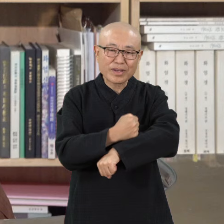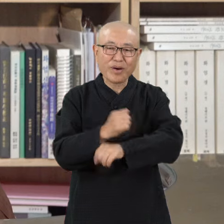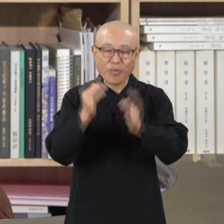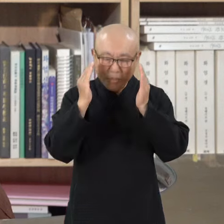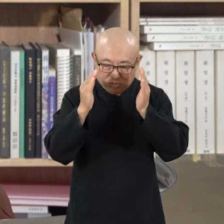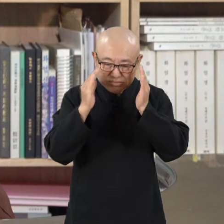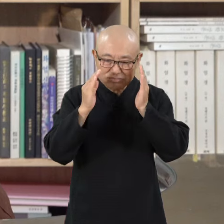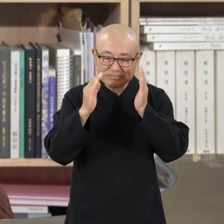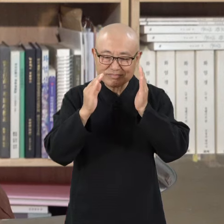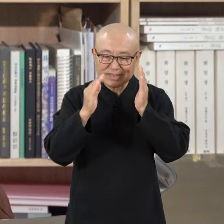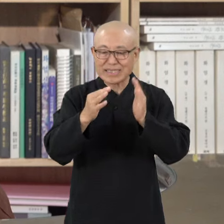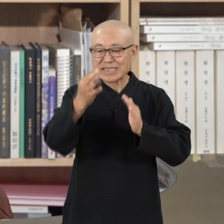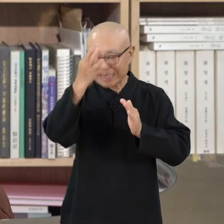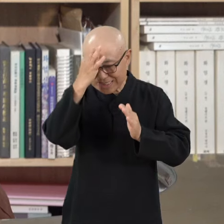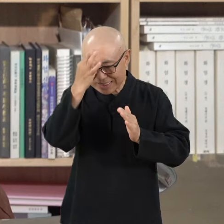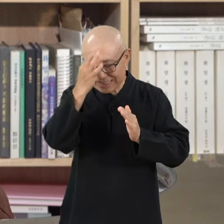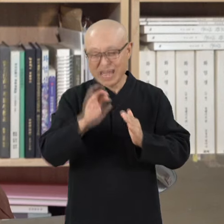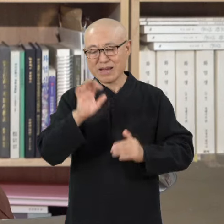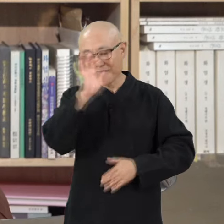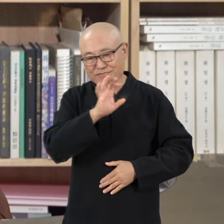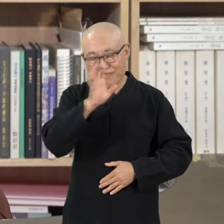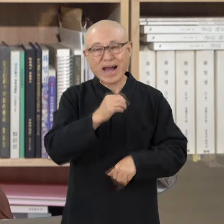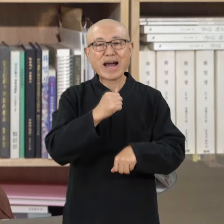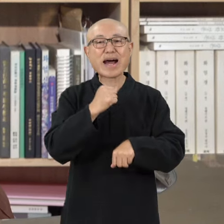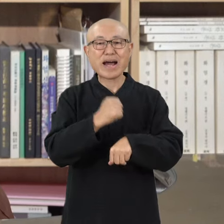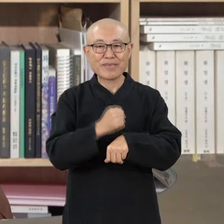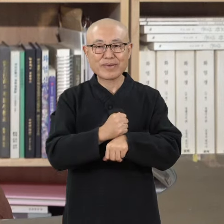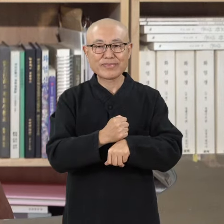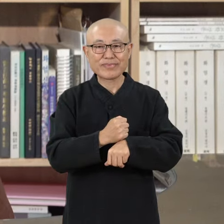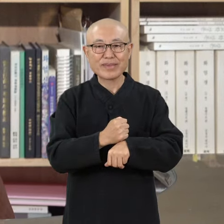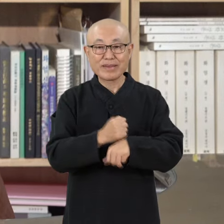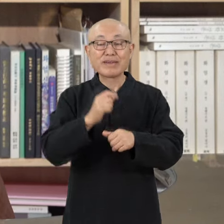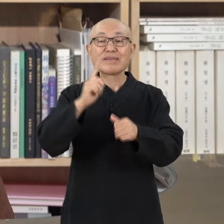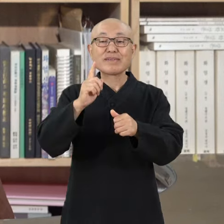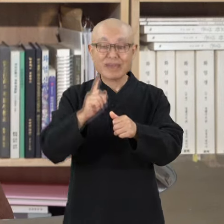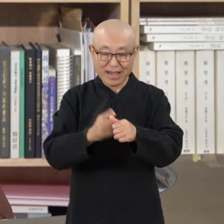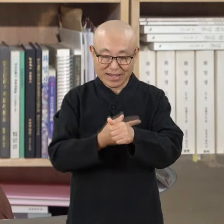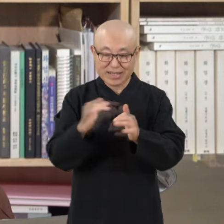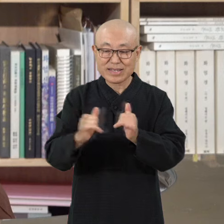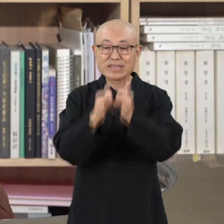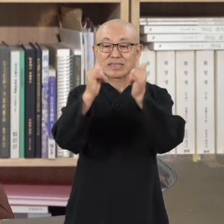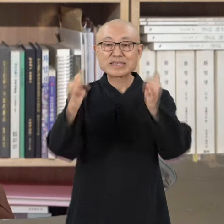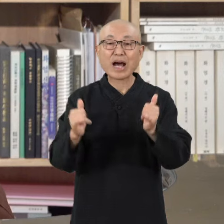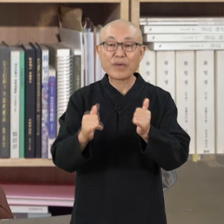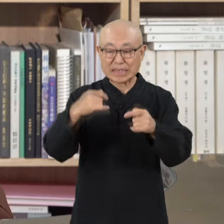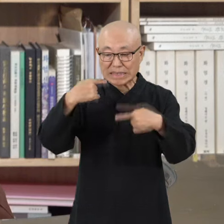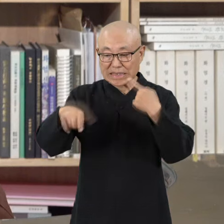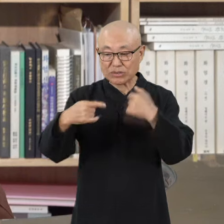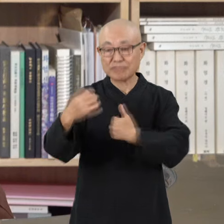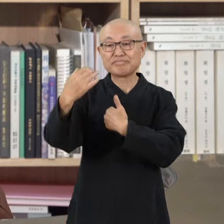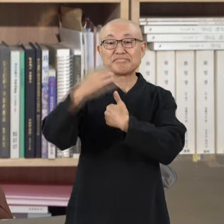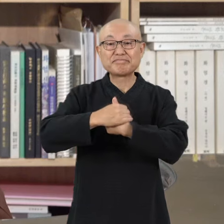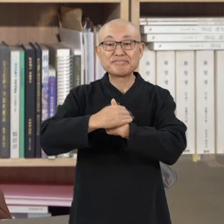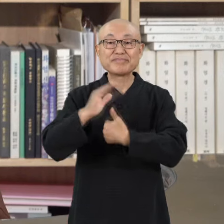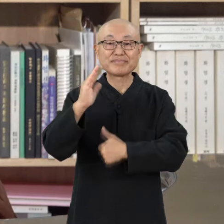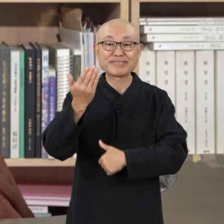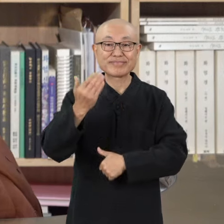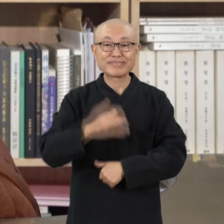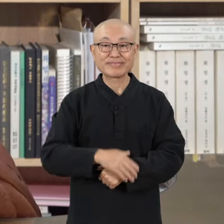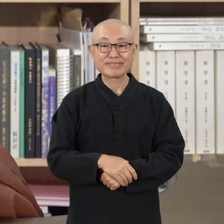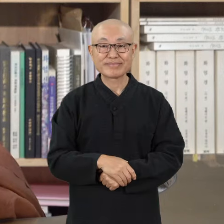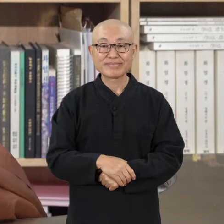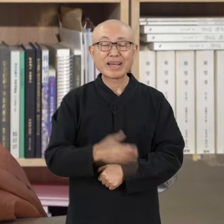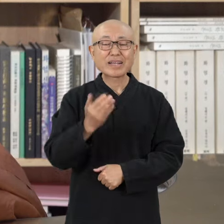기술을 쌓으면 그 사람 역시 사회의 지도자가 될 것이다. 그렇지만